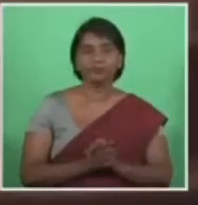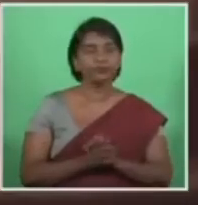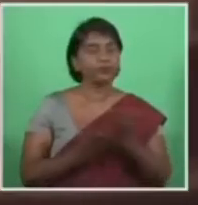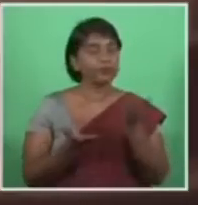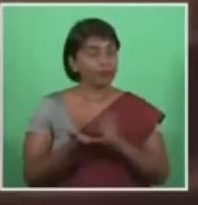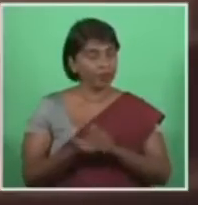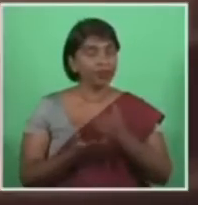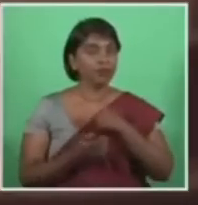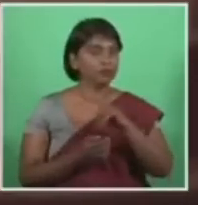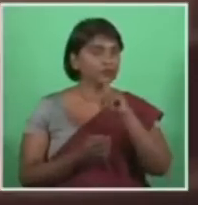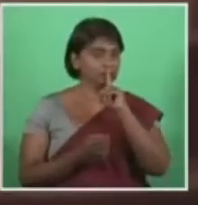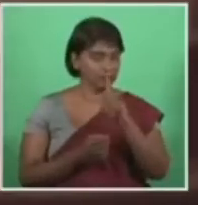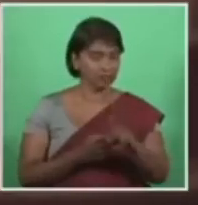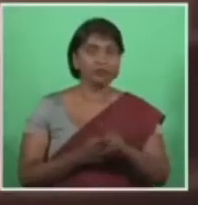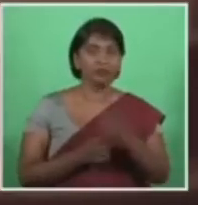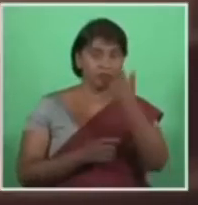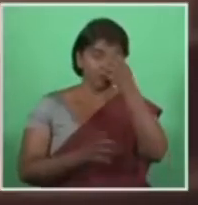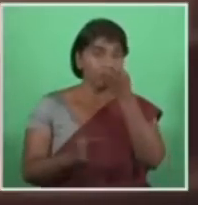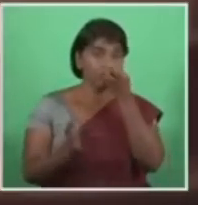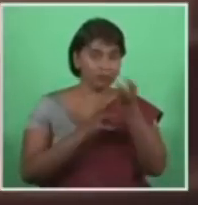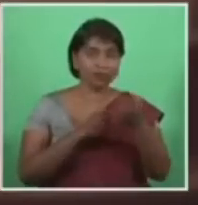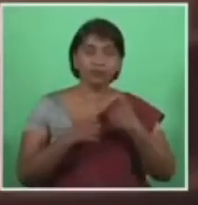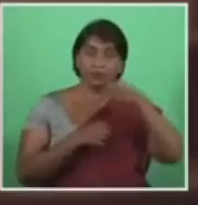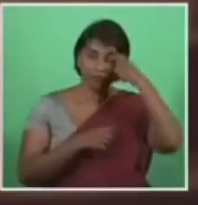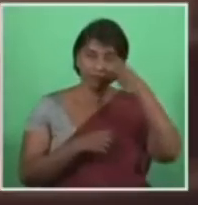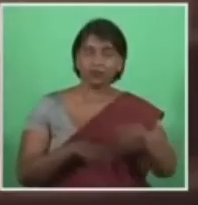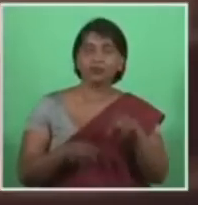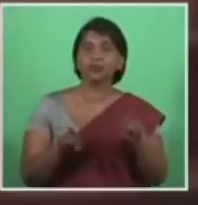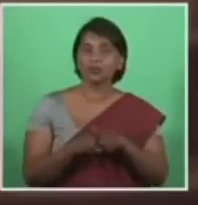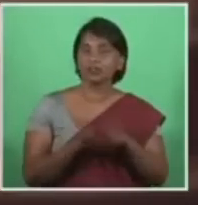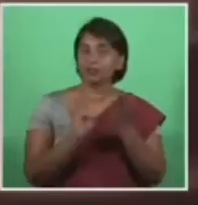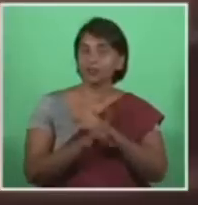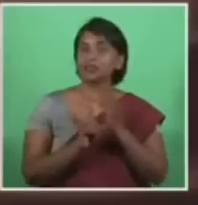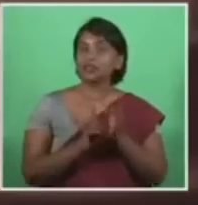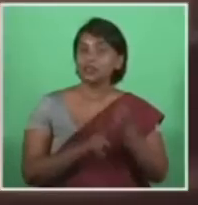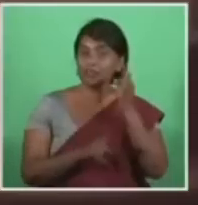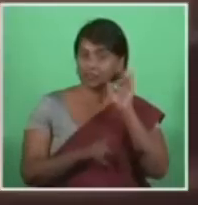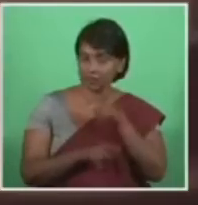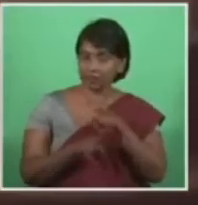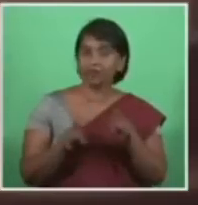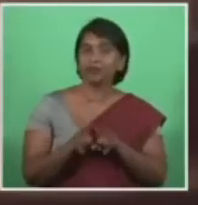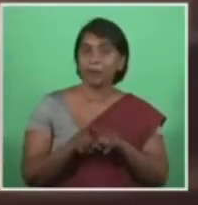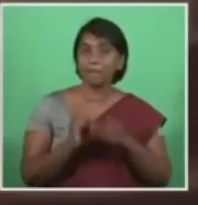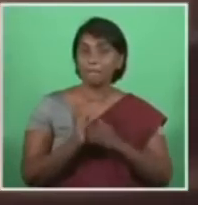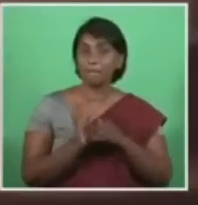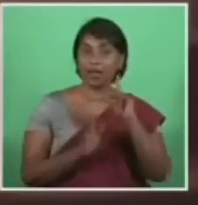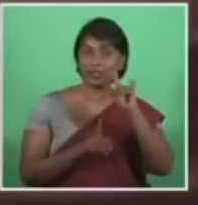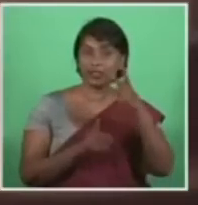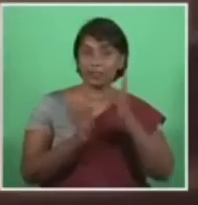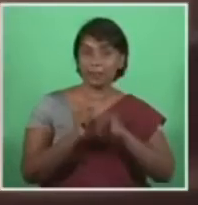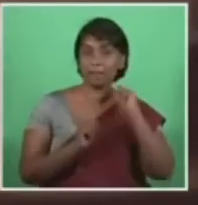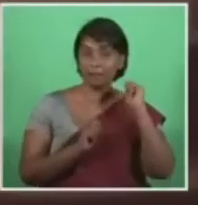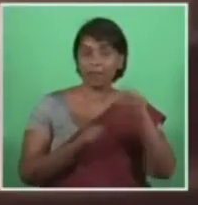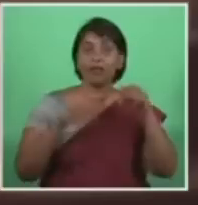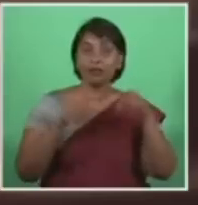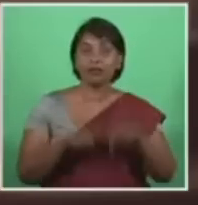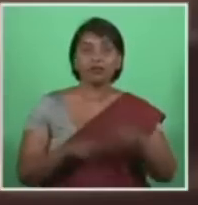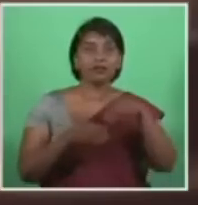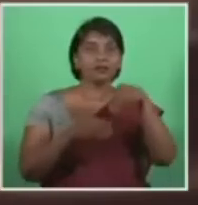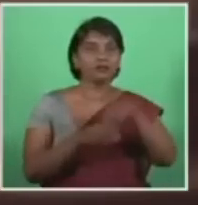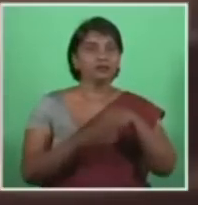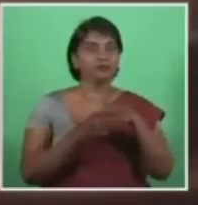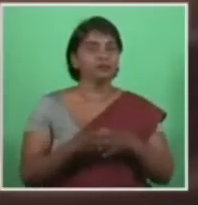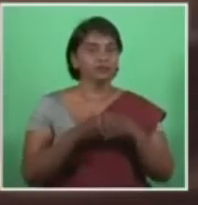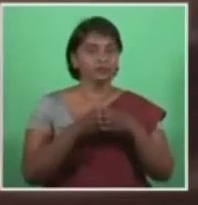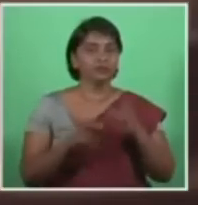ඊළඟට මතක් කරන්න ඕනේ පාස්කු ප්‍රහාරය ගැන අපි දැක්කා හිටපු ජනාධිපතිට මිලියන 100ක් ගෙවන්න වුණා. දැන් කියනවා කැටයක් තියාගෙන